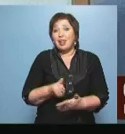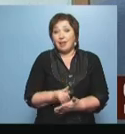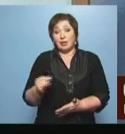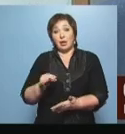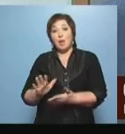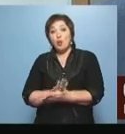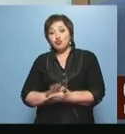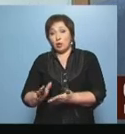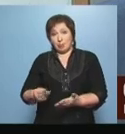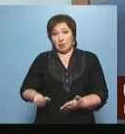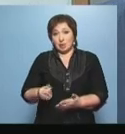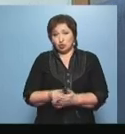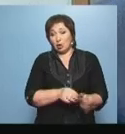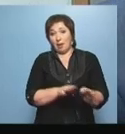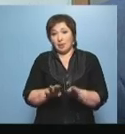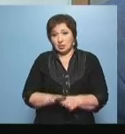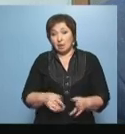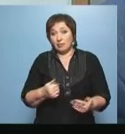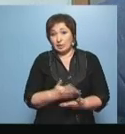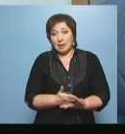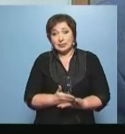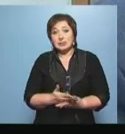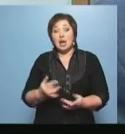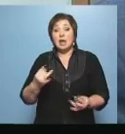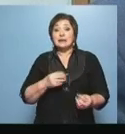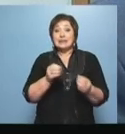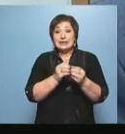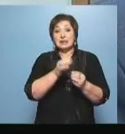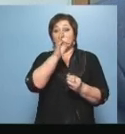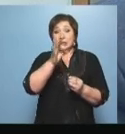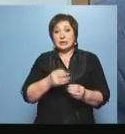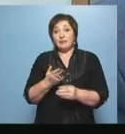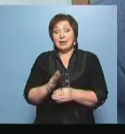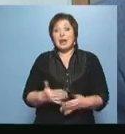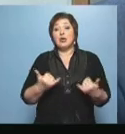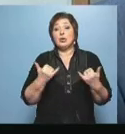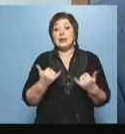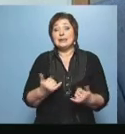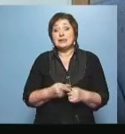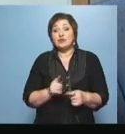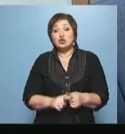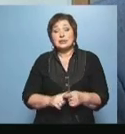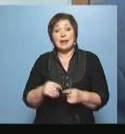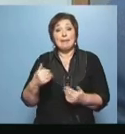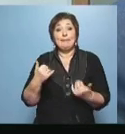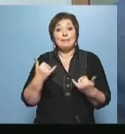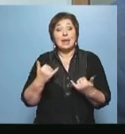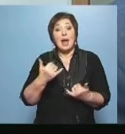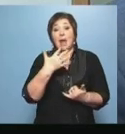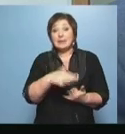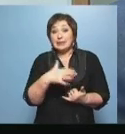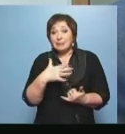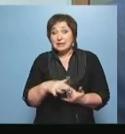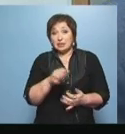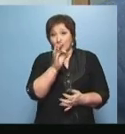платить одинаково, потому что сказали, вот есть коэффициент, да, 10% выделяют на электричество, но это не на бюджетных студентов, 50%